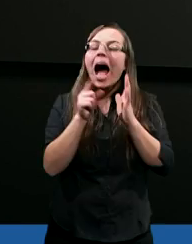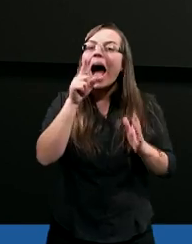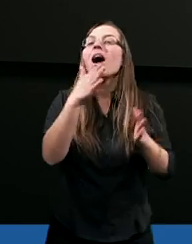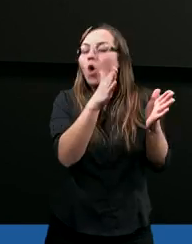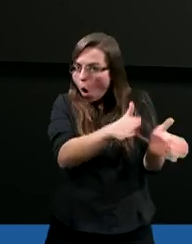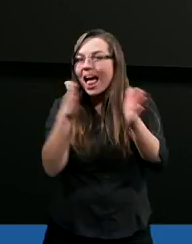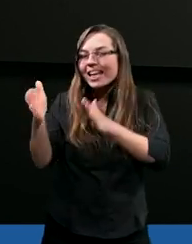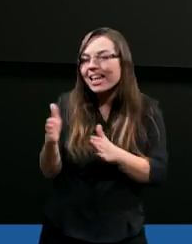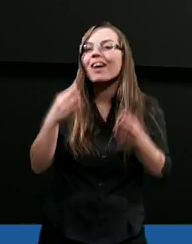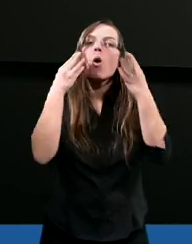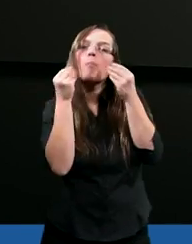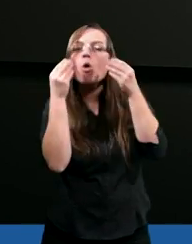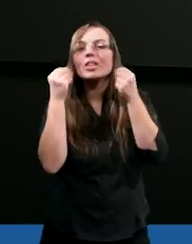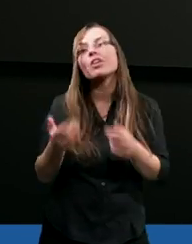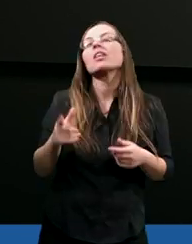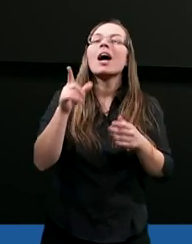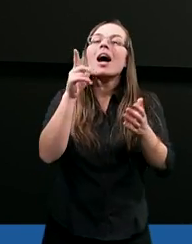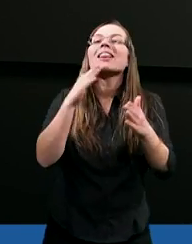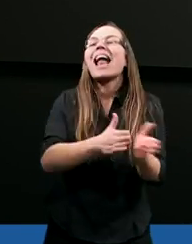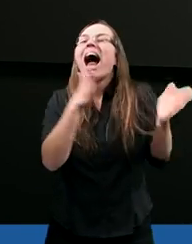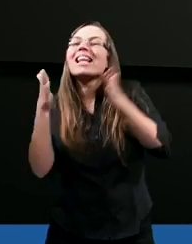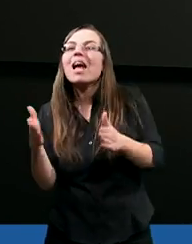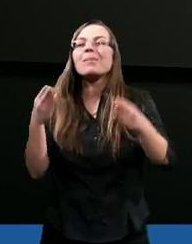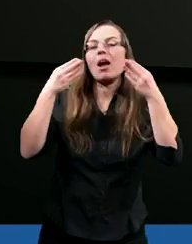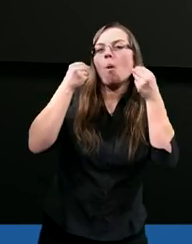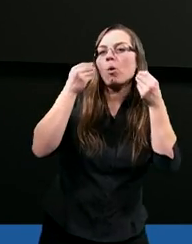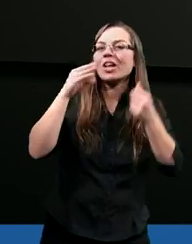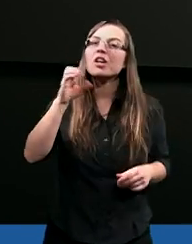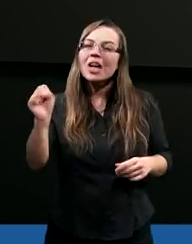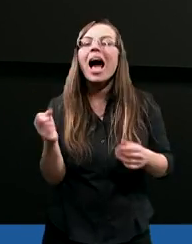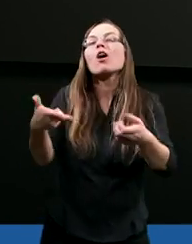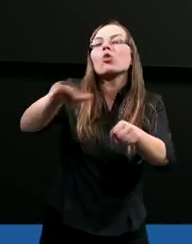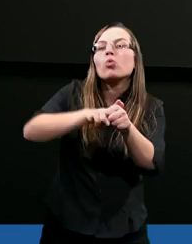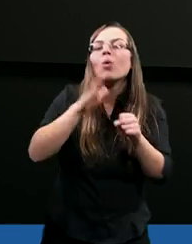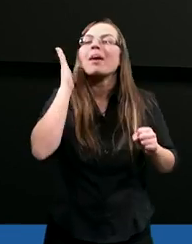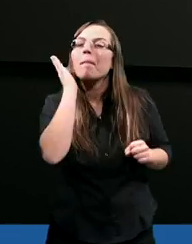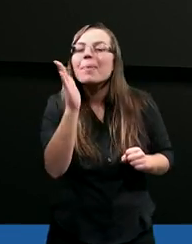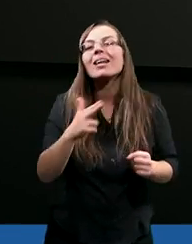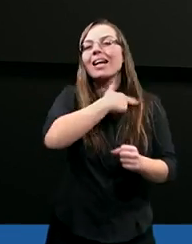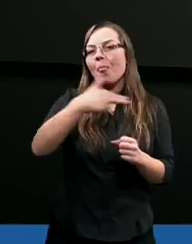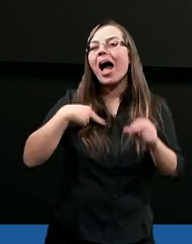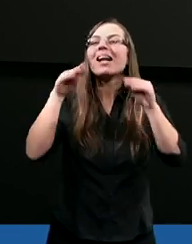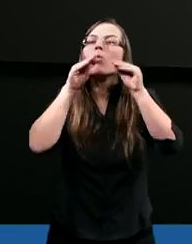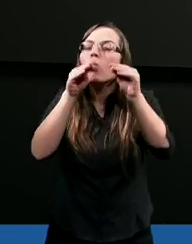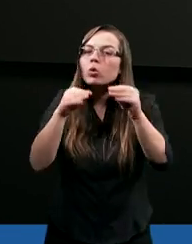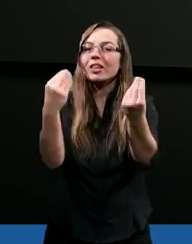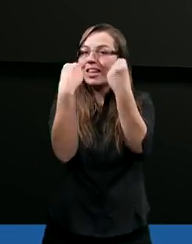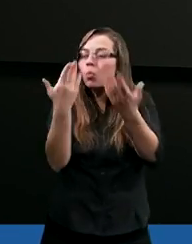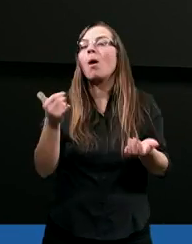kolejnego pocieszyciela, następnego pocieszyciela, który będzie nas nauczał,